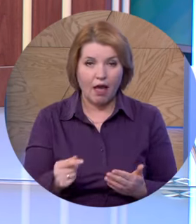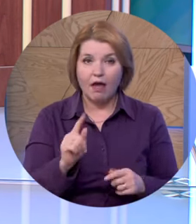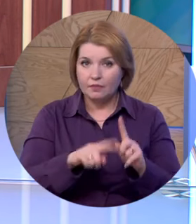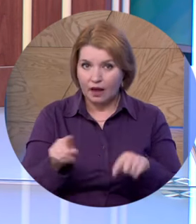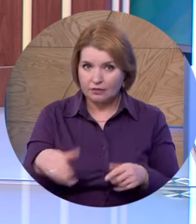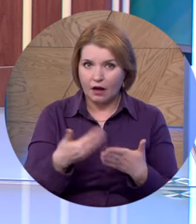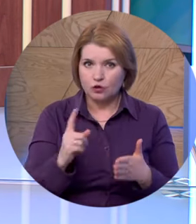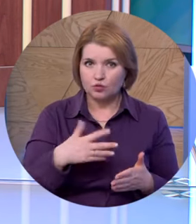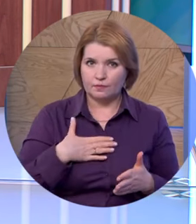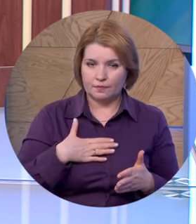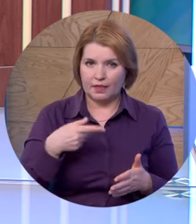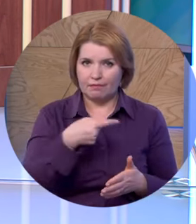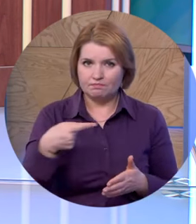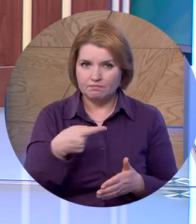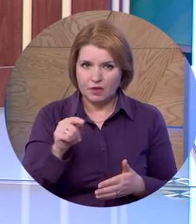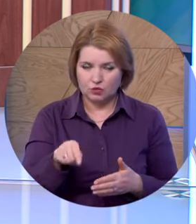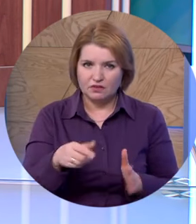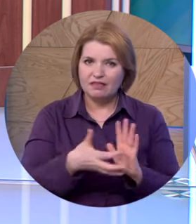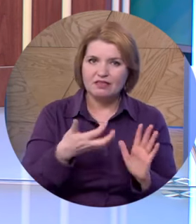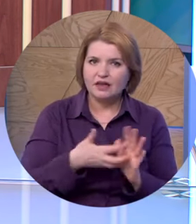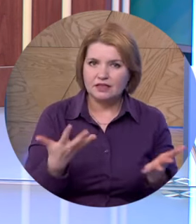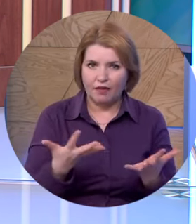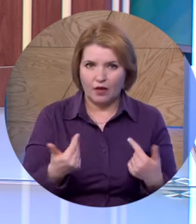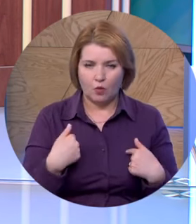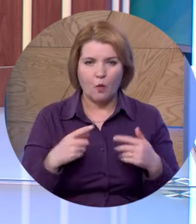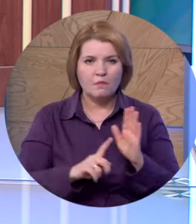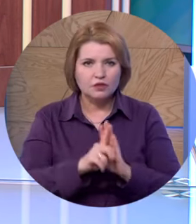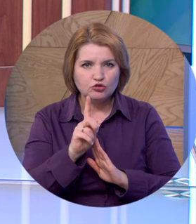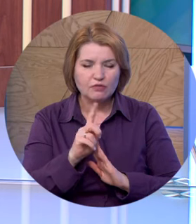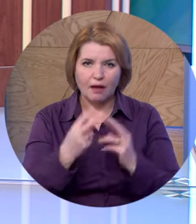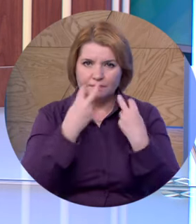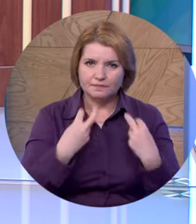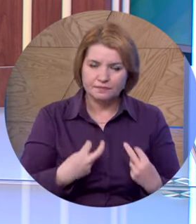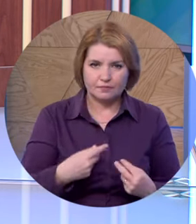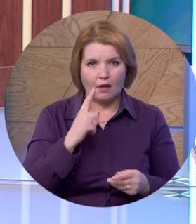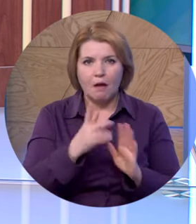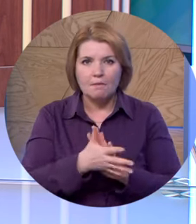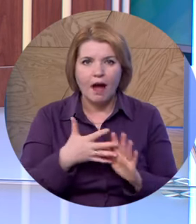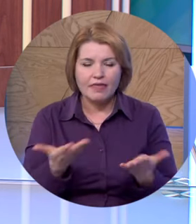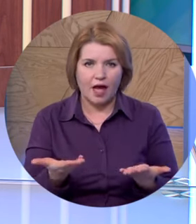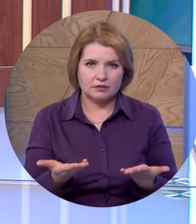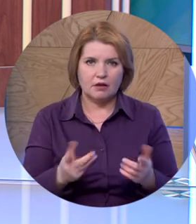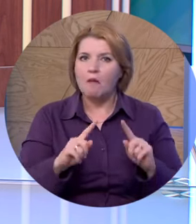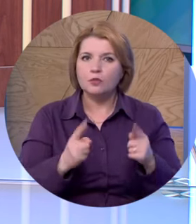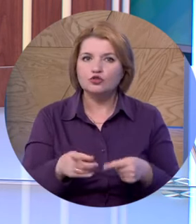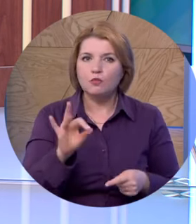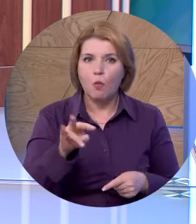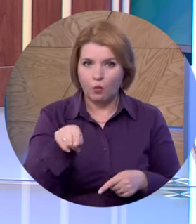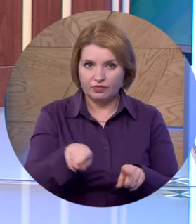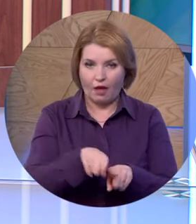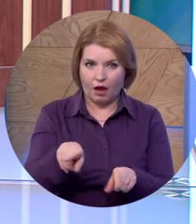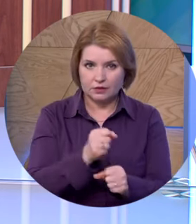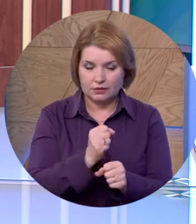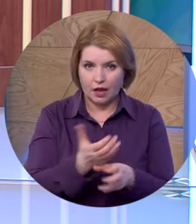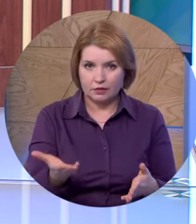наш недостаток. Мы склонны относить это к себе. Мы не пытаемся проецировать это на нашего начальника и попробовать понять, почему он это делает.